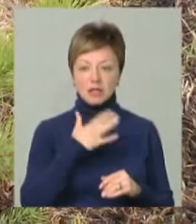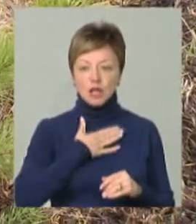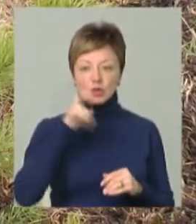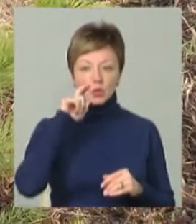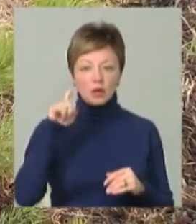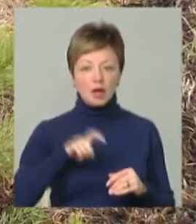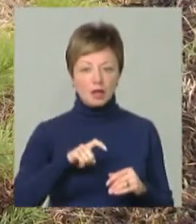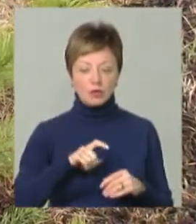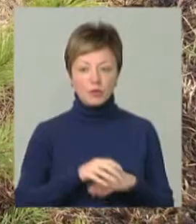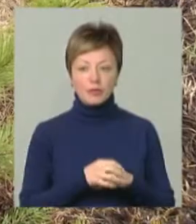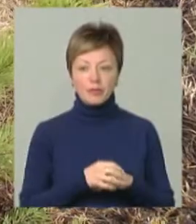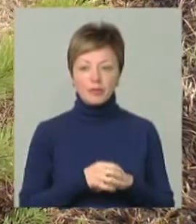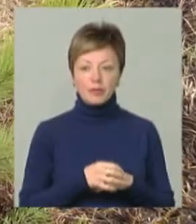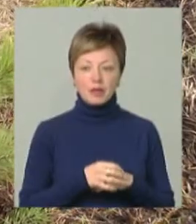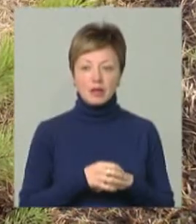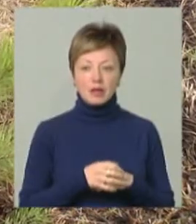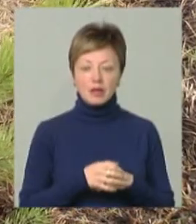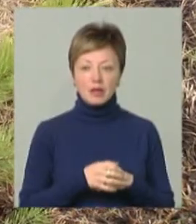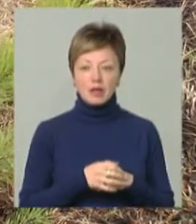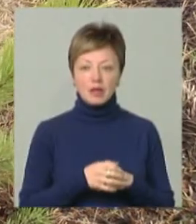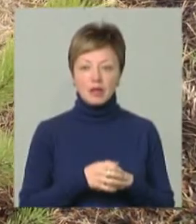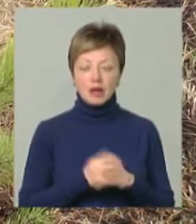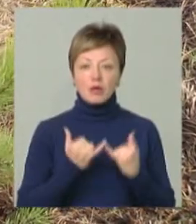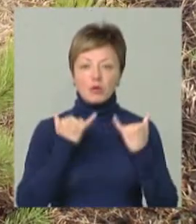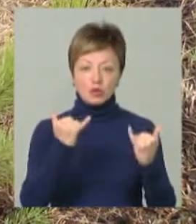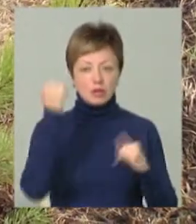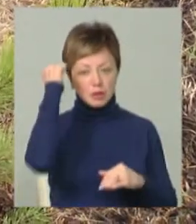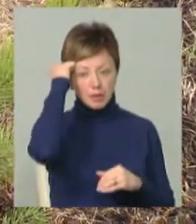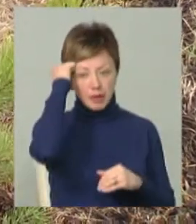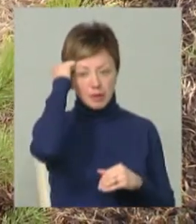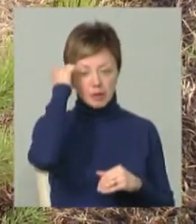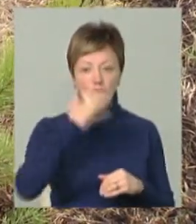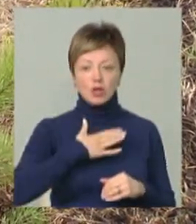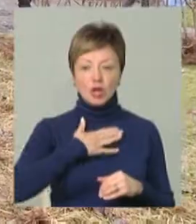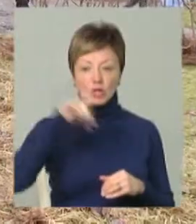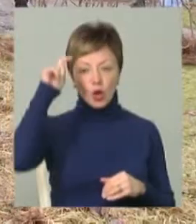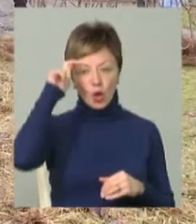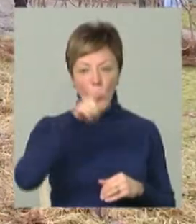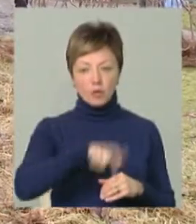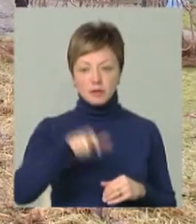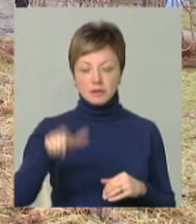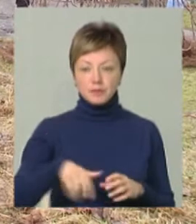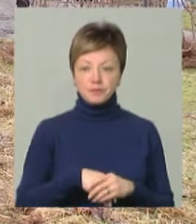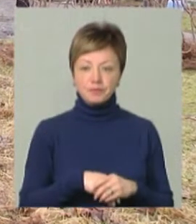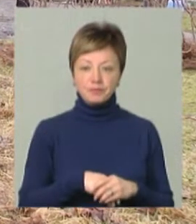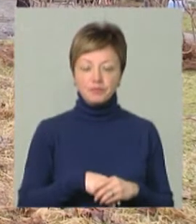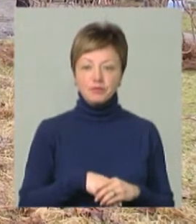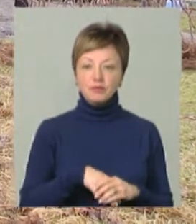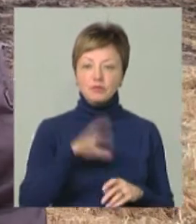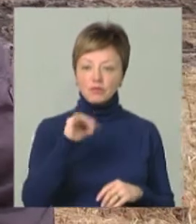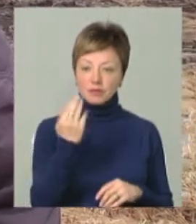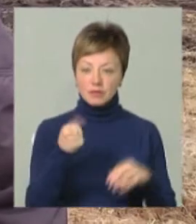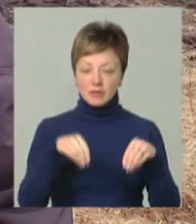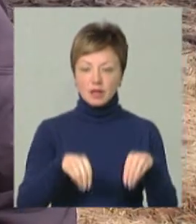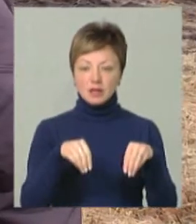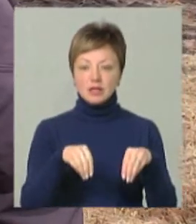Україну і почтити так пам'ять наших хлопців. Олександр садить сосну.